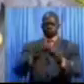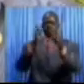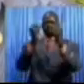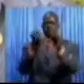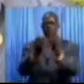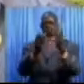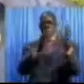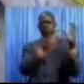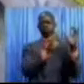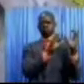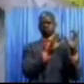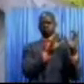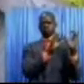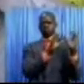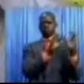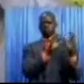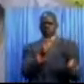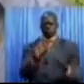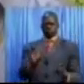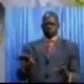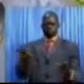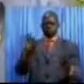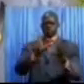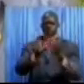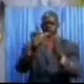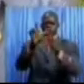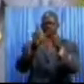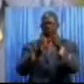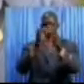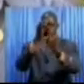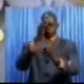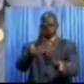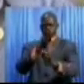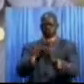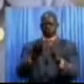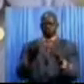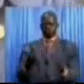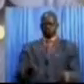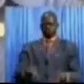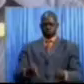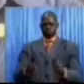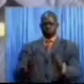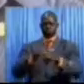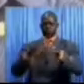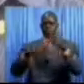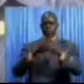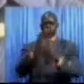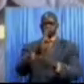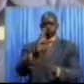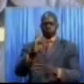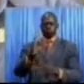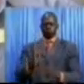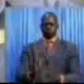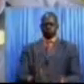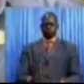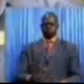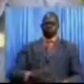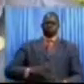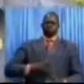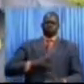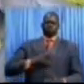est chargée de voter la loi, donc de fixer le cadre qui permette à tous les Burkinabés de se